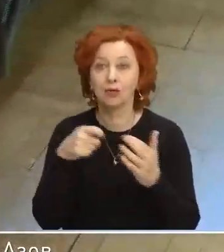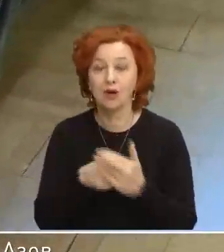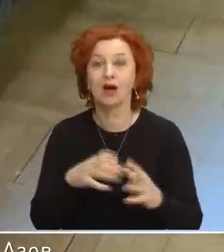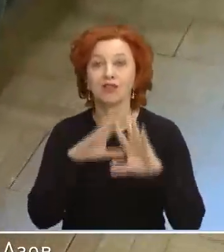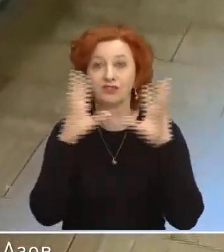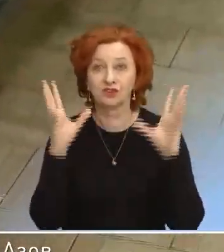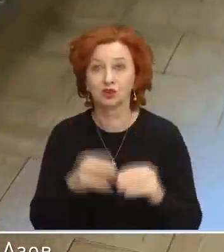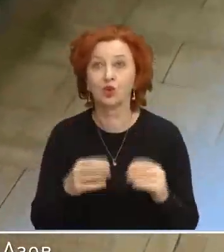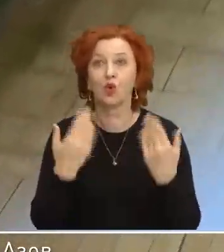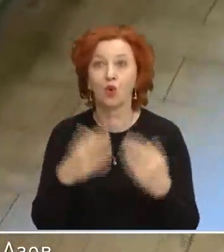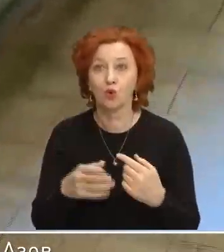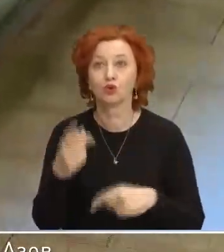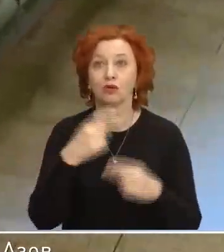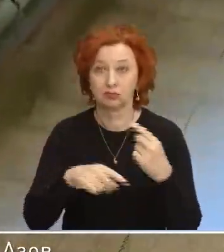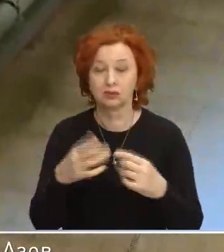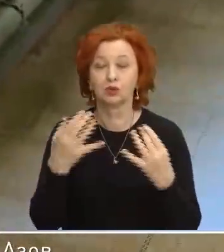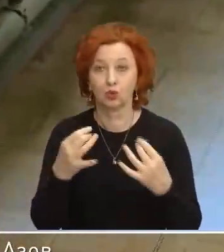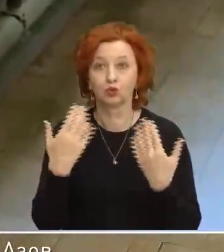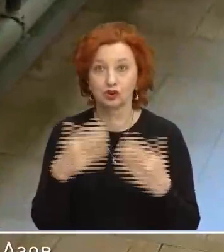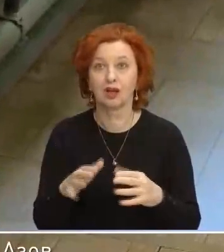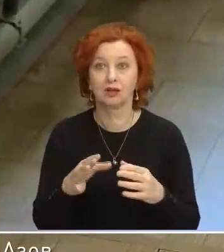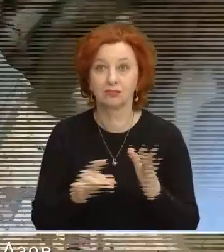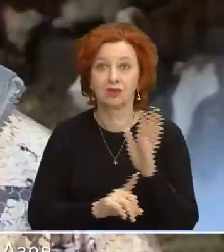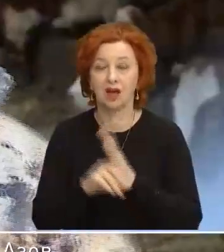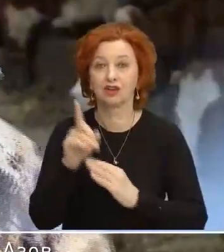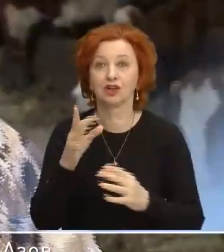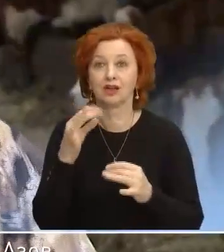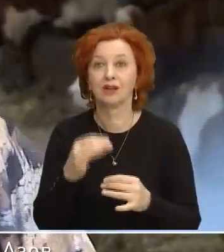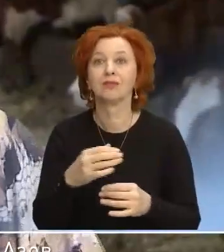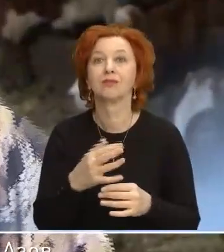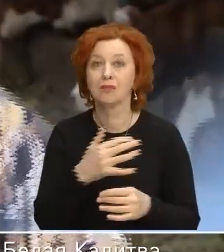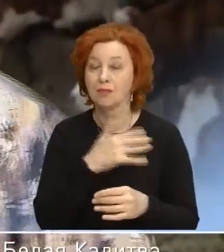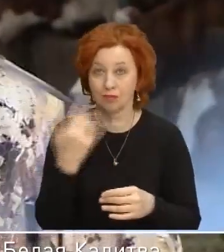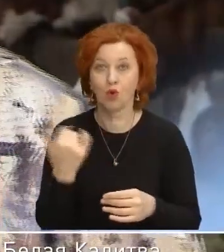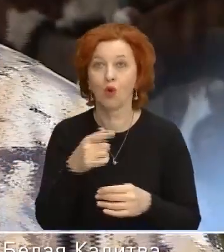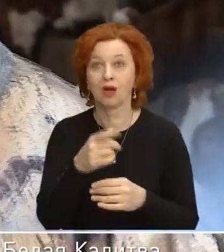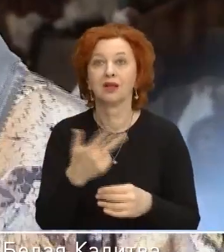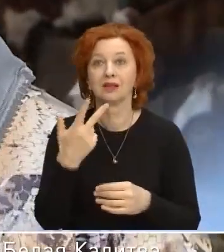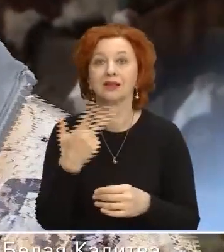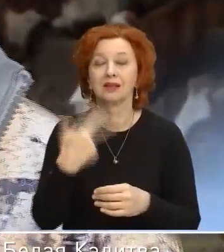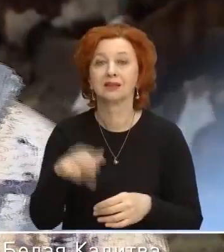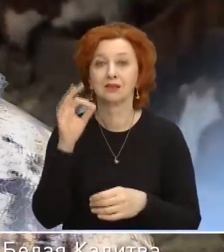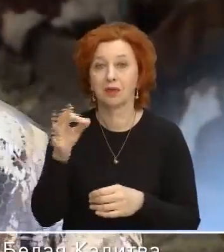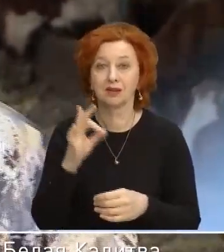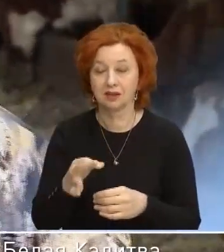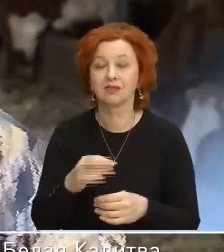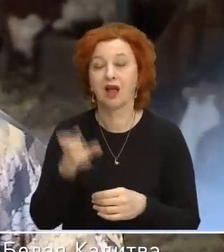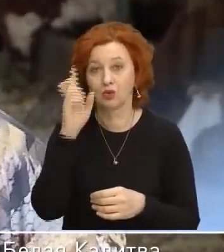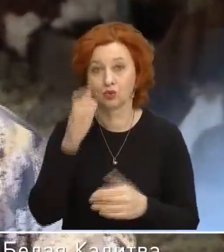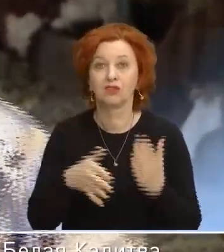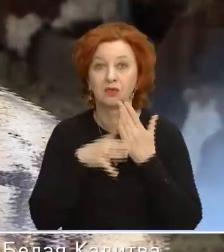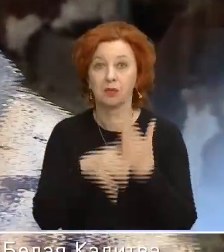бы новый доильный зал «Елочка». Он немало денег стоит, и 30% государство вернуло как